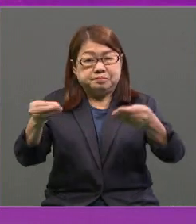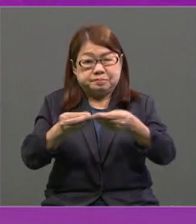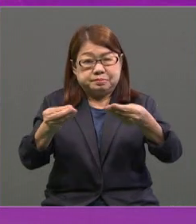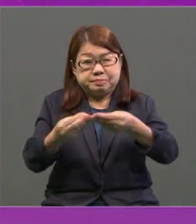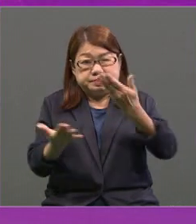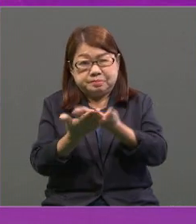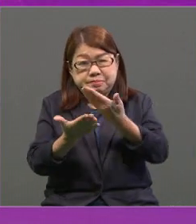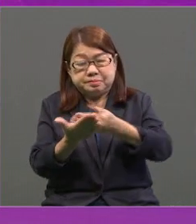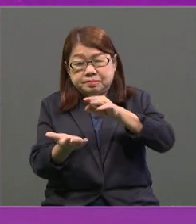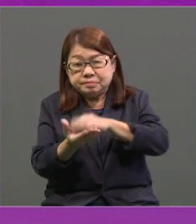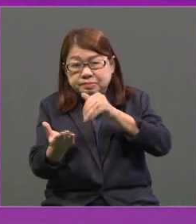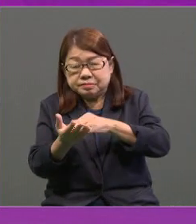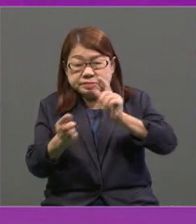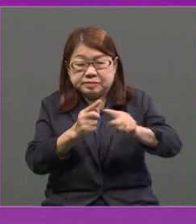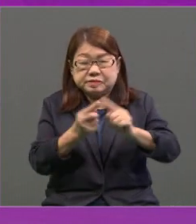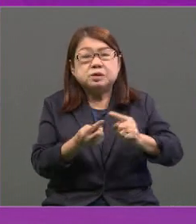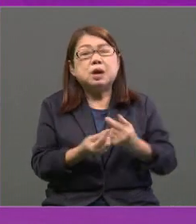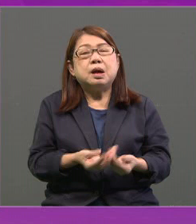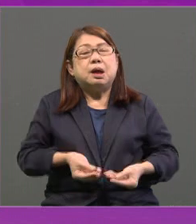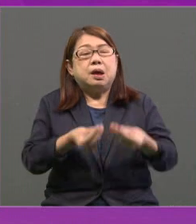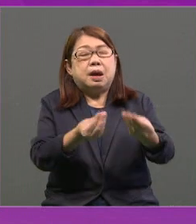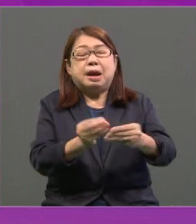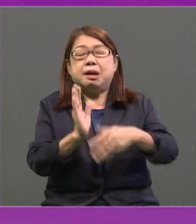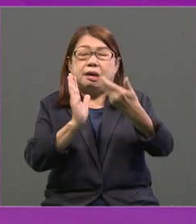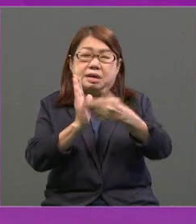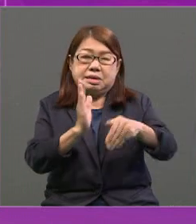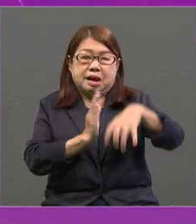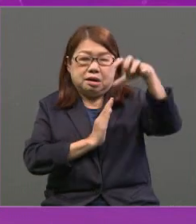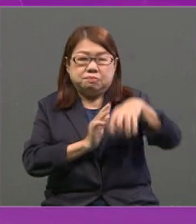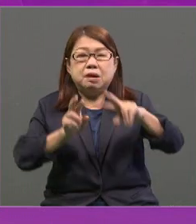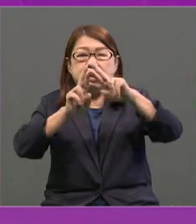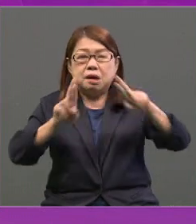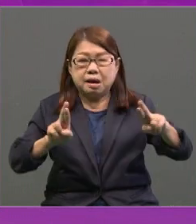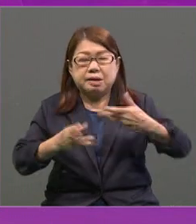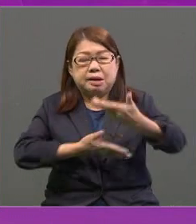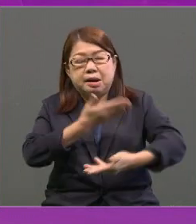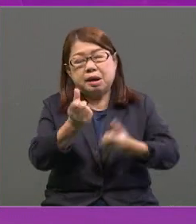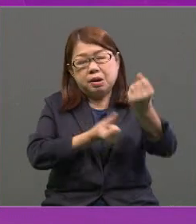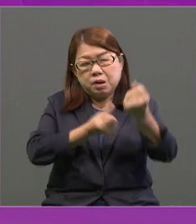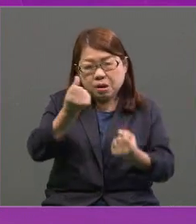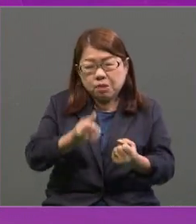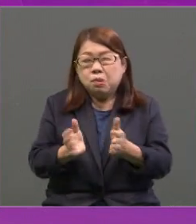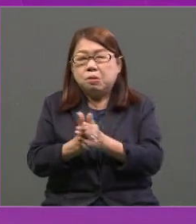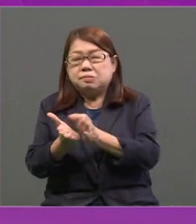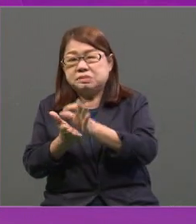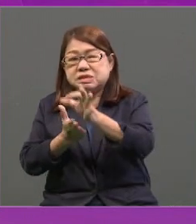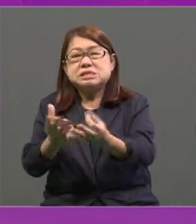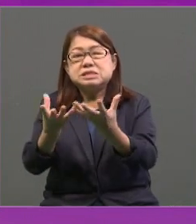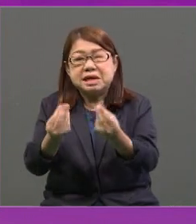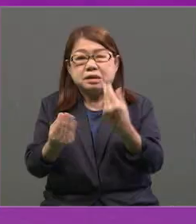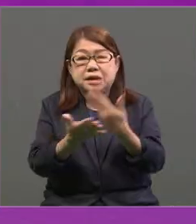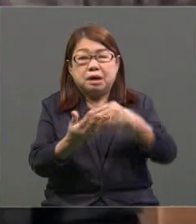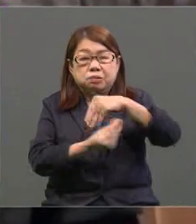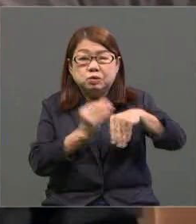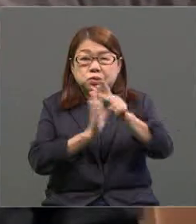เอาไปฟอกเงินผ่านทางเต็นท์รถในแถบภาคอีสานแล้วก็ไปลงทุนอสังหาต่างๆครับความเคลื่อนไหววันนี้ทางพลตำรวจ